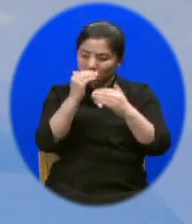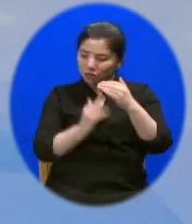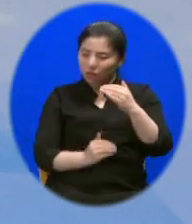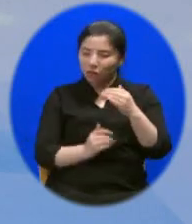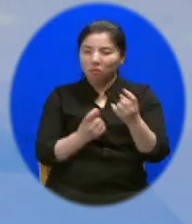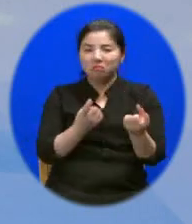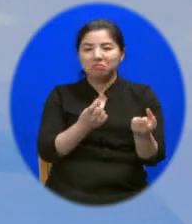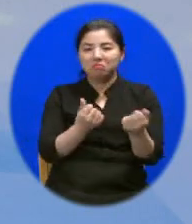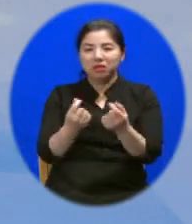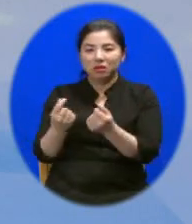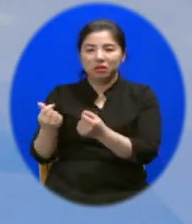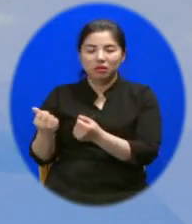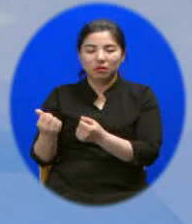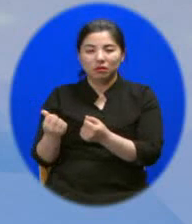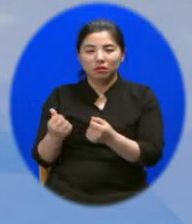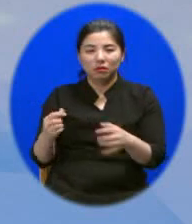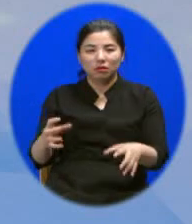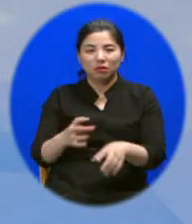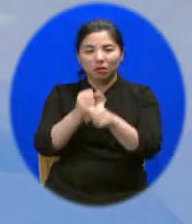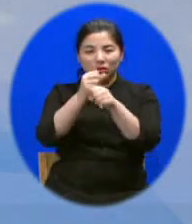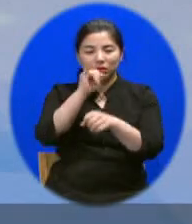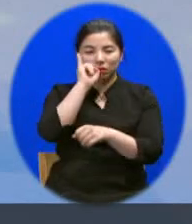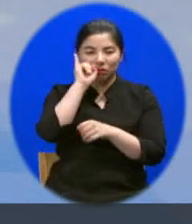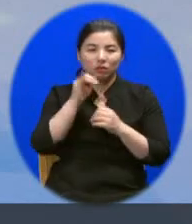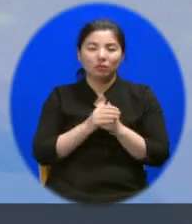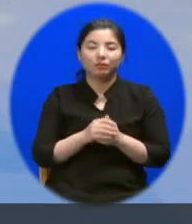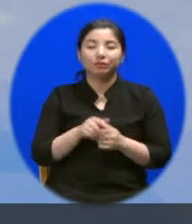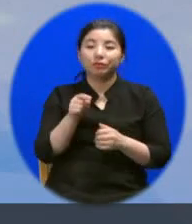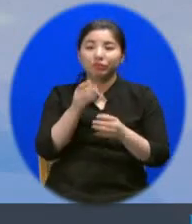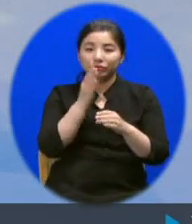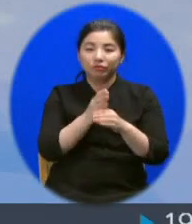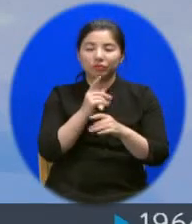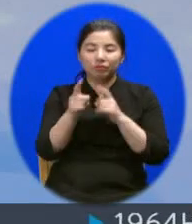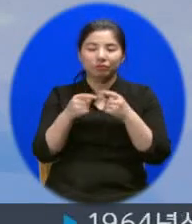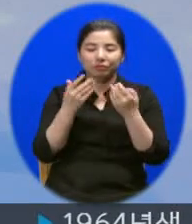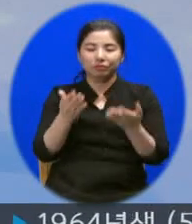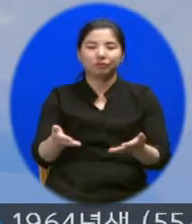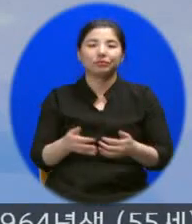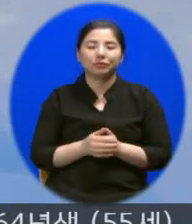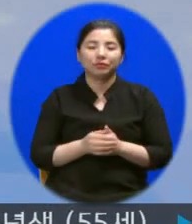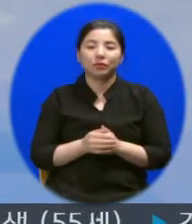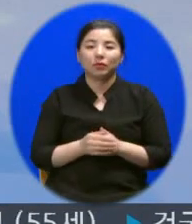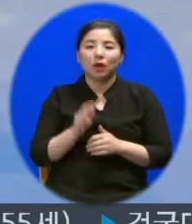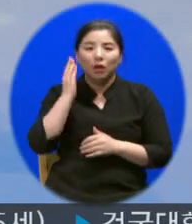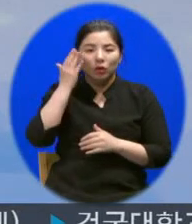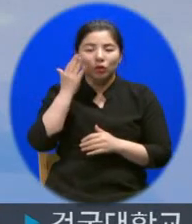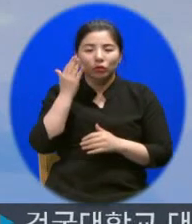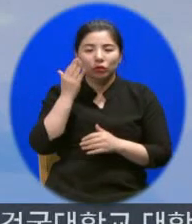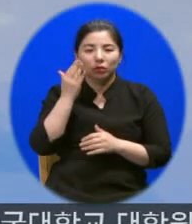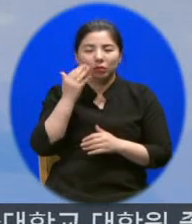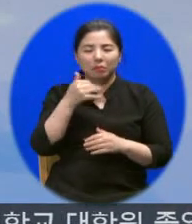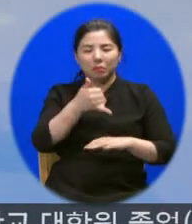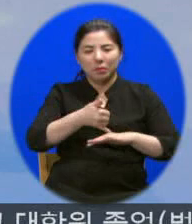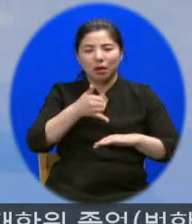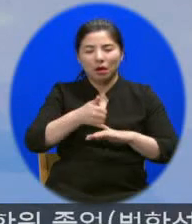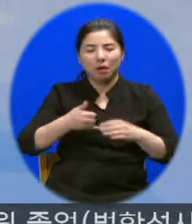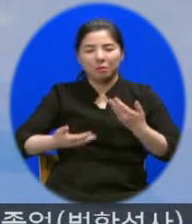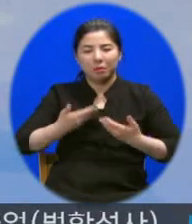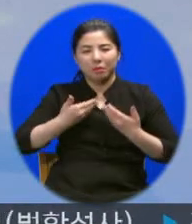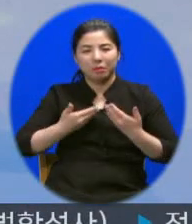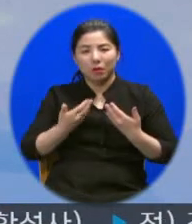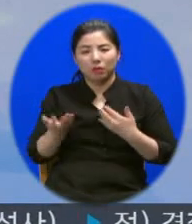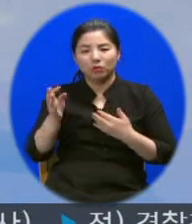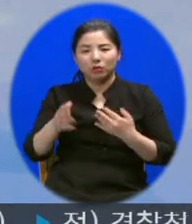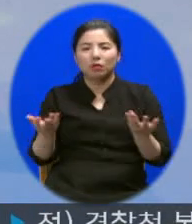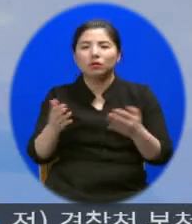그 함축된 부분들이 있습니다 이를 중심으로 말씀 드려보겠습니다 요즘 농번기 영농 인력 부족을